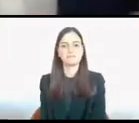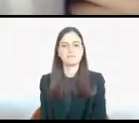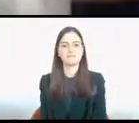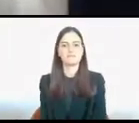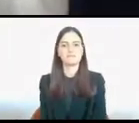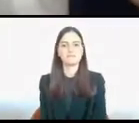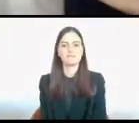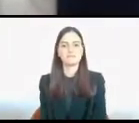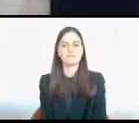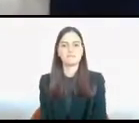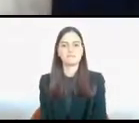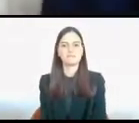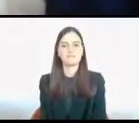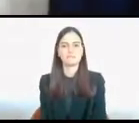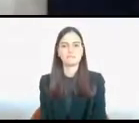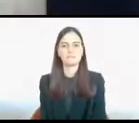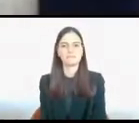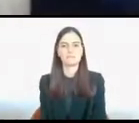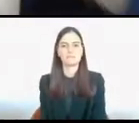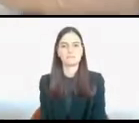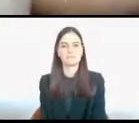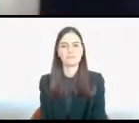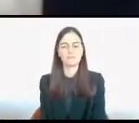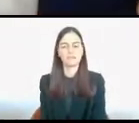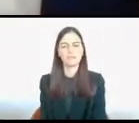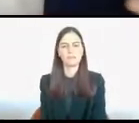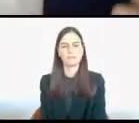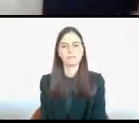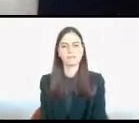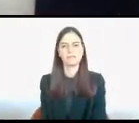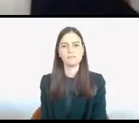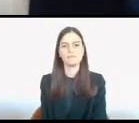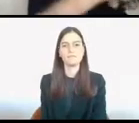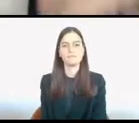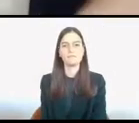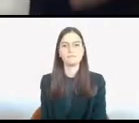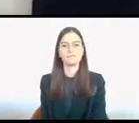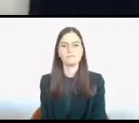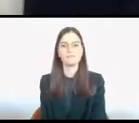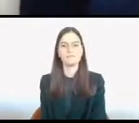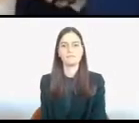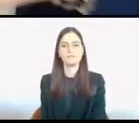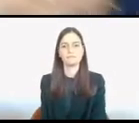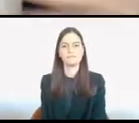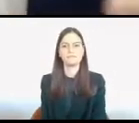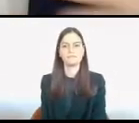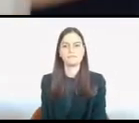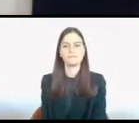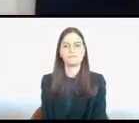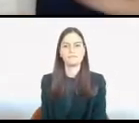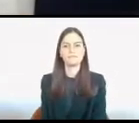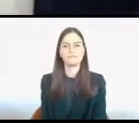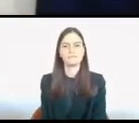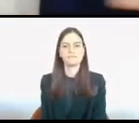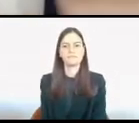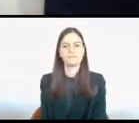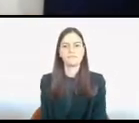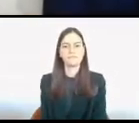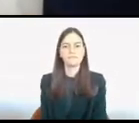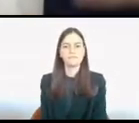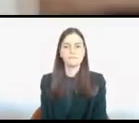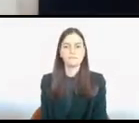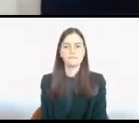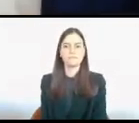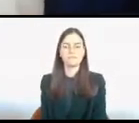des trimestres pour les périodes d'études ou périodes incomplètes dépend de la situation de chacun. Il y a plusieurs ingrédients,